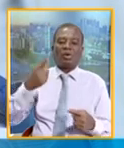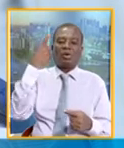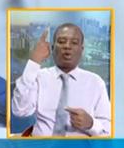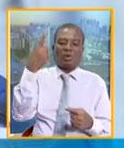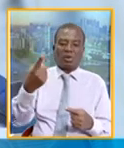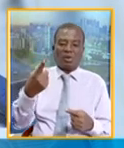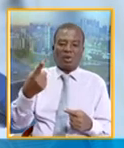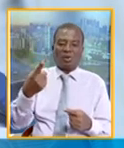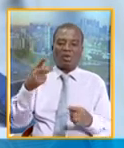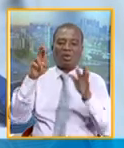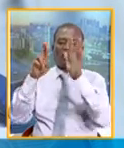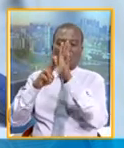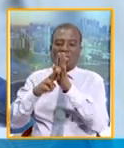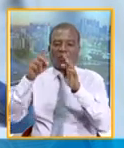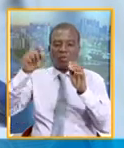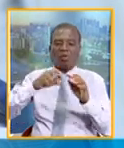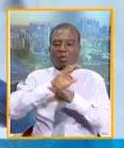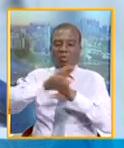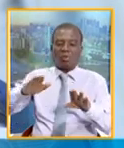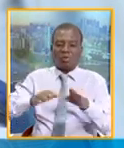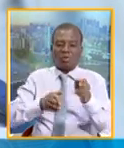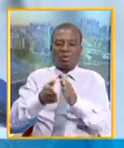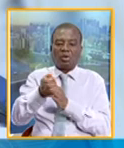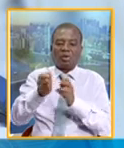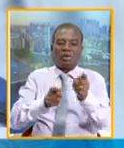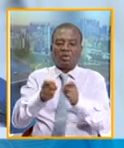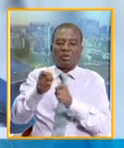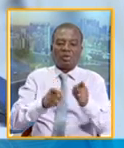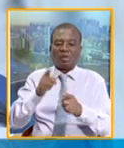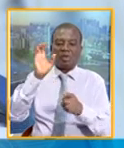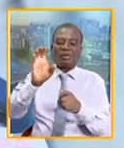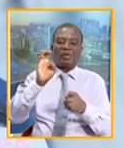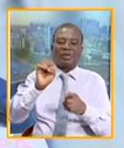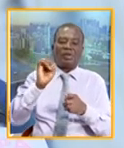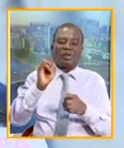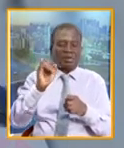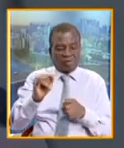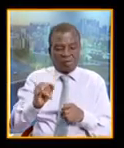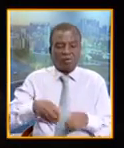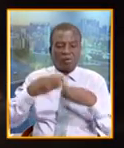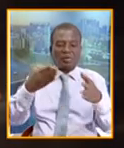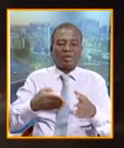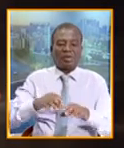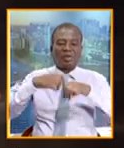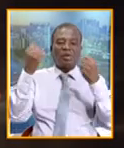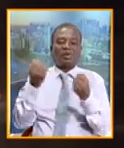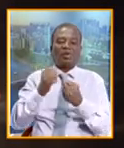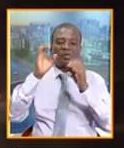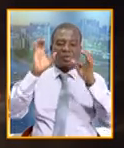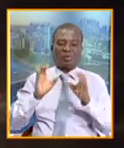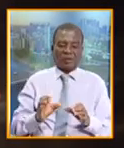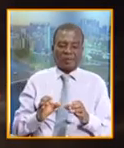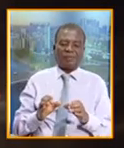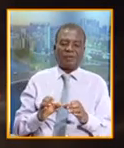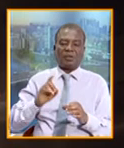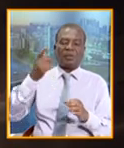d'un parti politique ne doit plus diriger la CEI. On n'a qu'à donner ça à la société civile. 1er